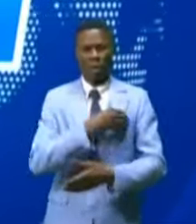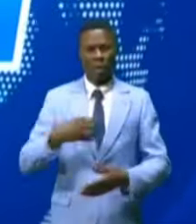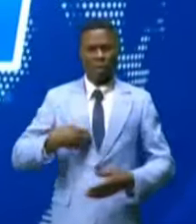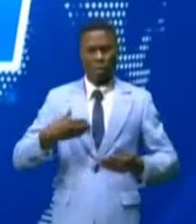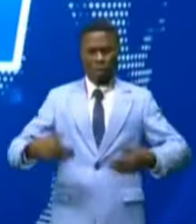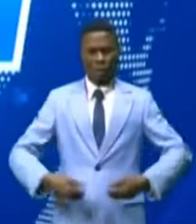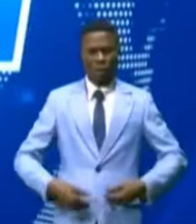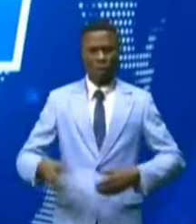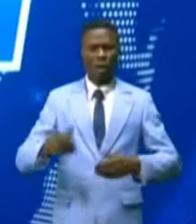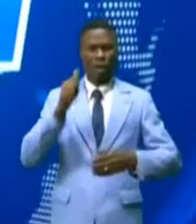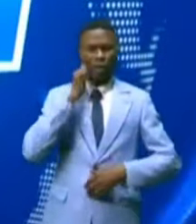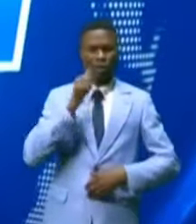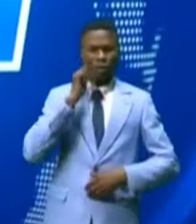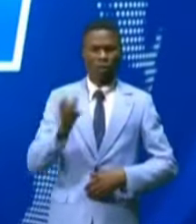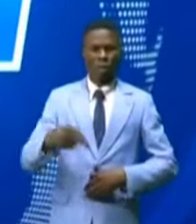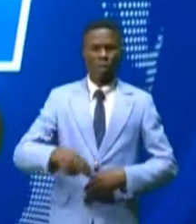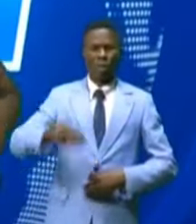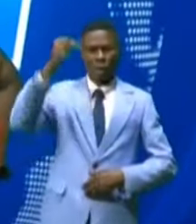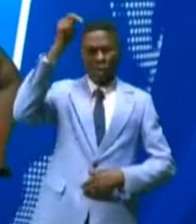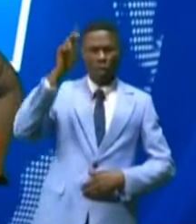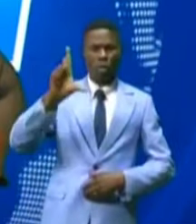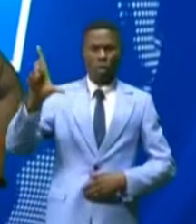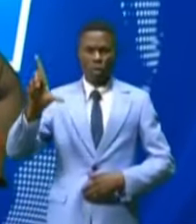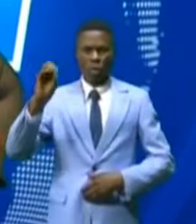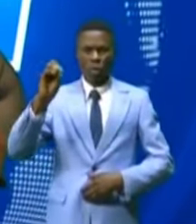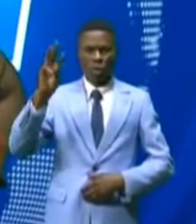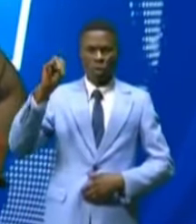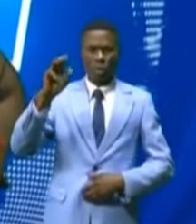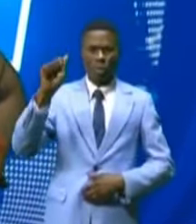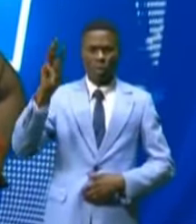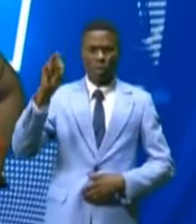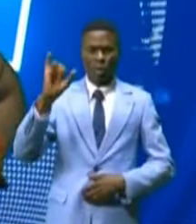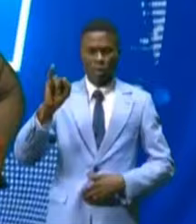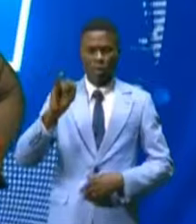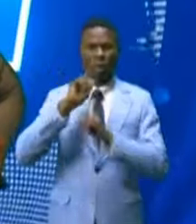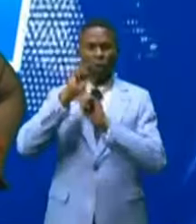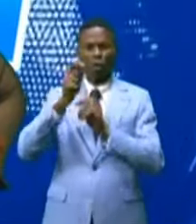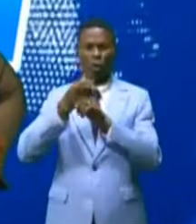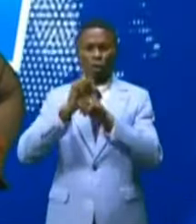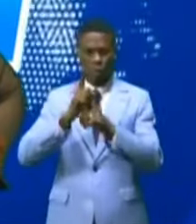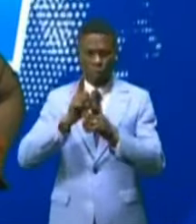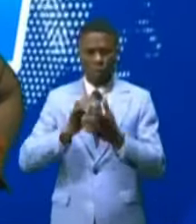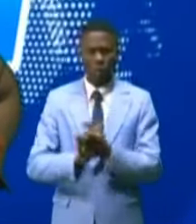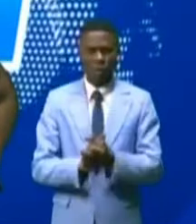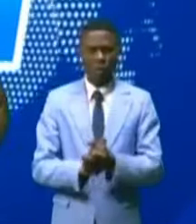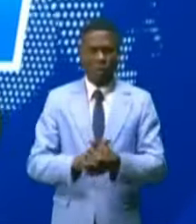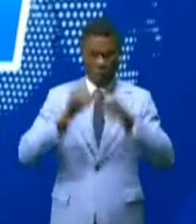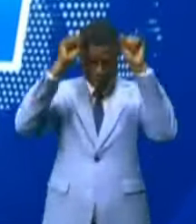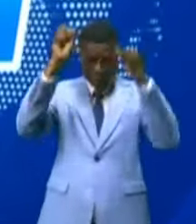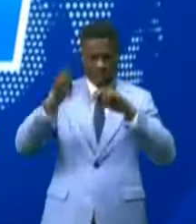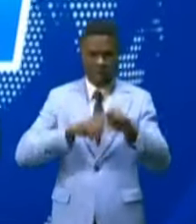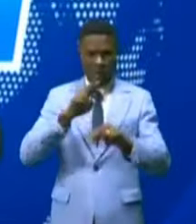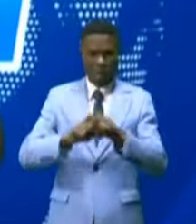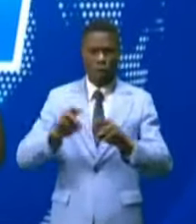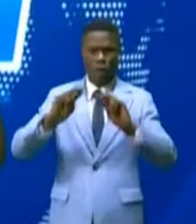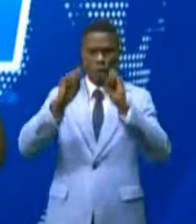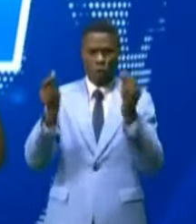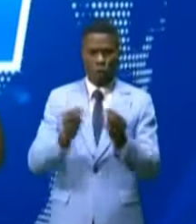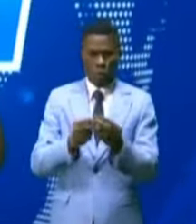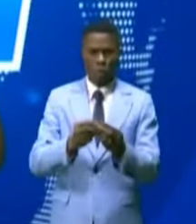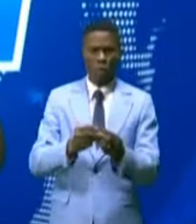filles de la province du Haut-Lomami, dont de l'honorable Yuma Kalinga Mushimbi en sa casquette de présidente nationale du club